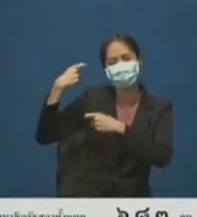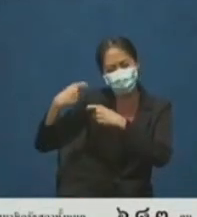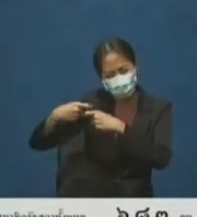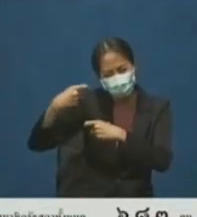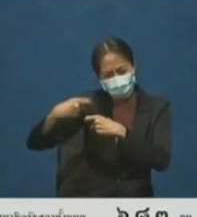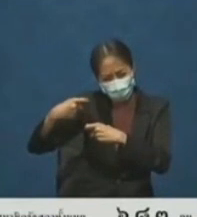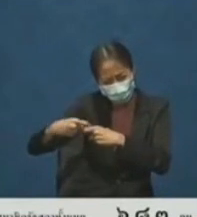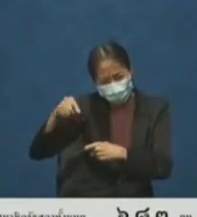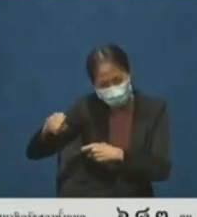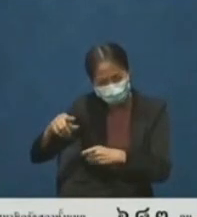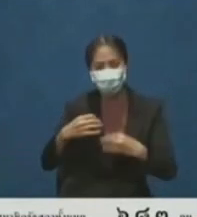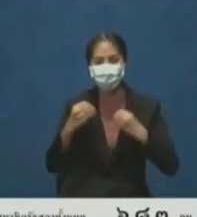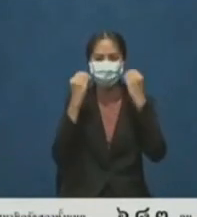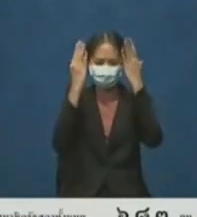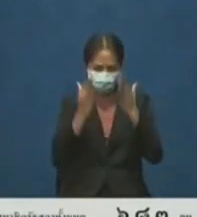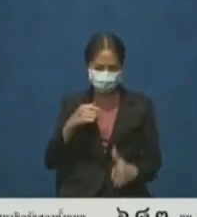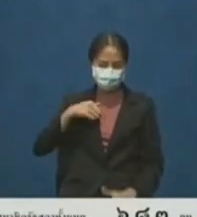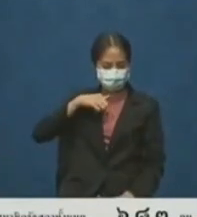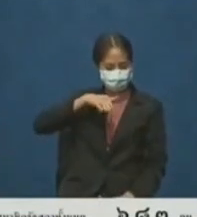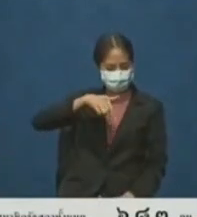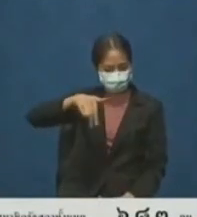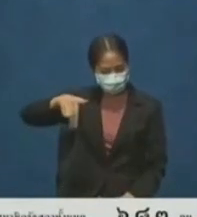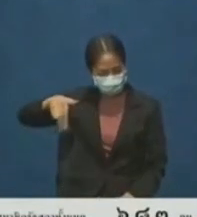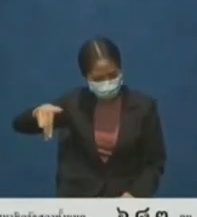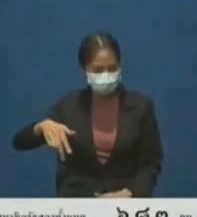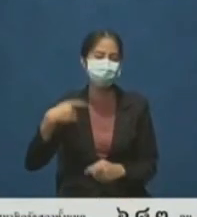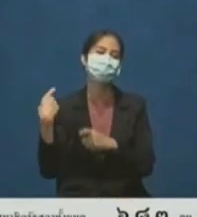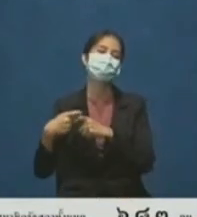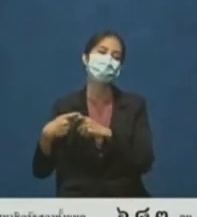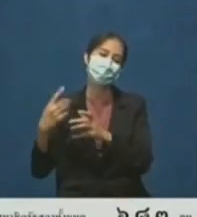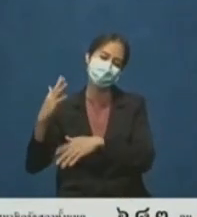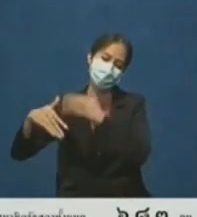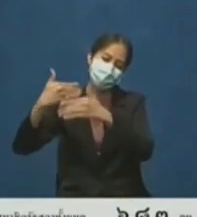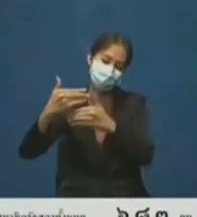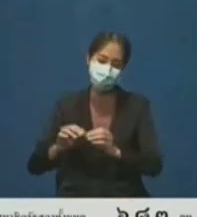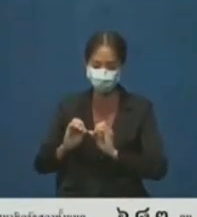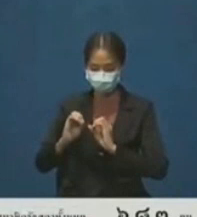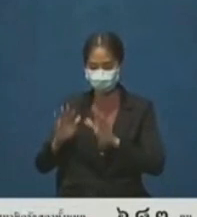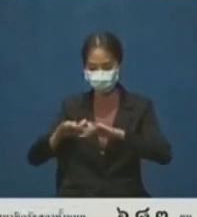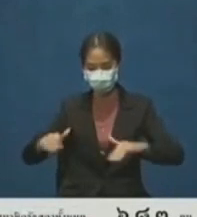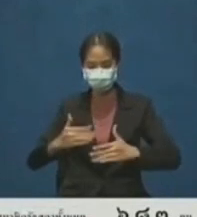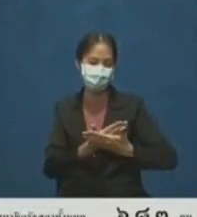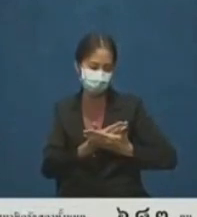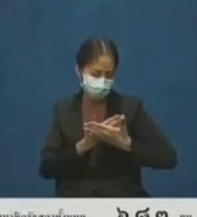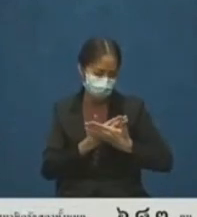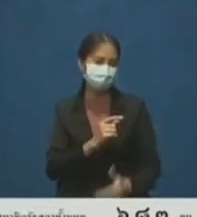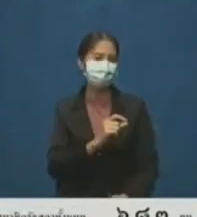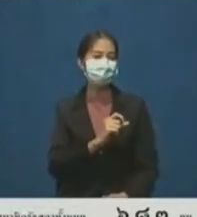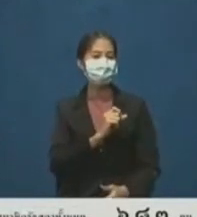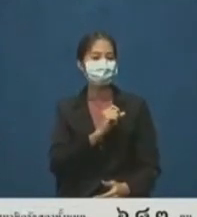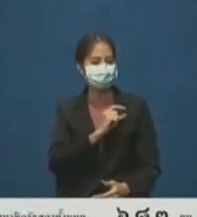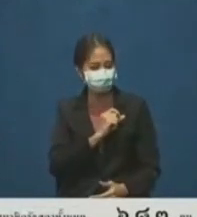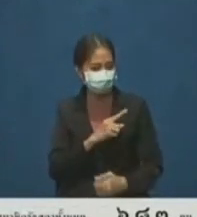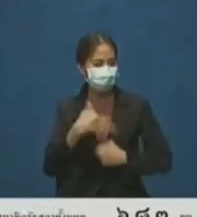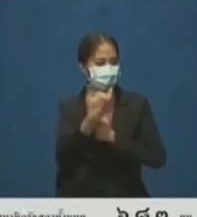ามันลำบากมันกันดารมันยากขนาดไหนกว่าครูประชาบาลจะเดินทางมาถึงวันนี้และสอนลูกหลานให้มีความ